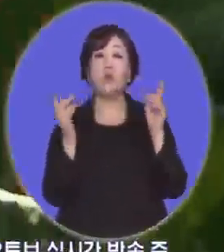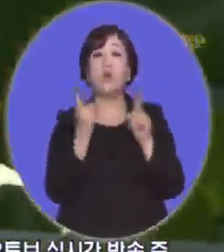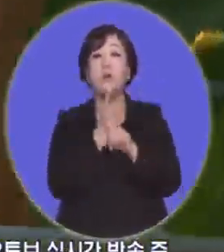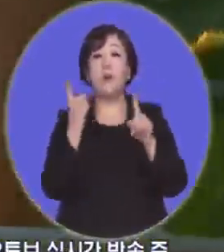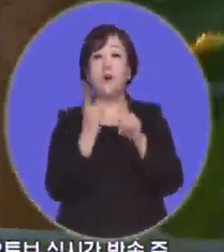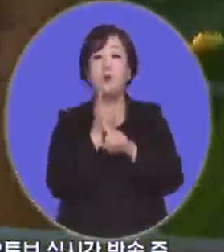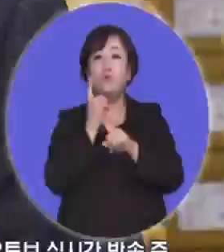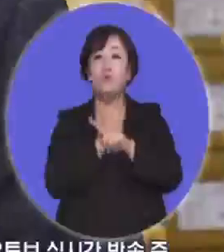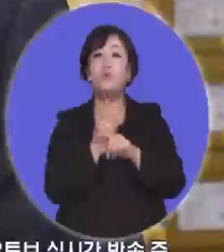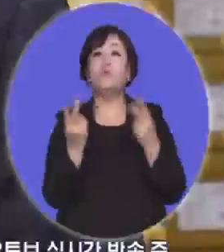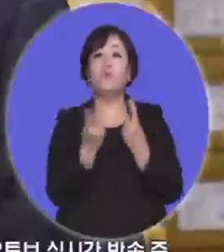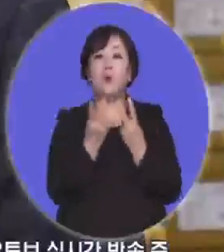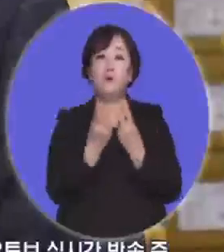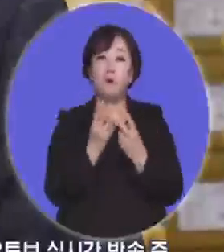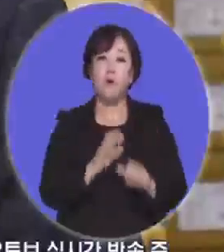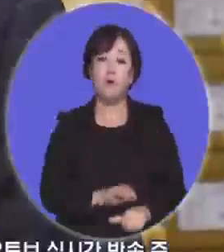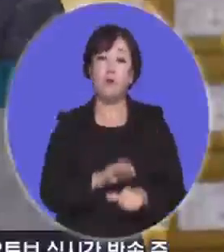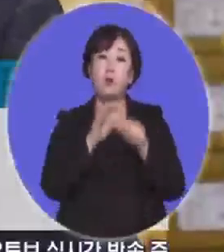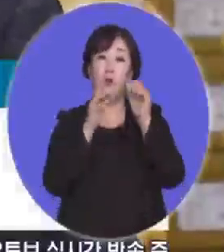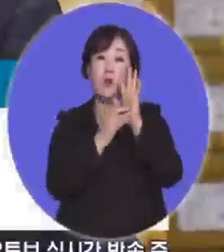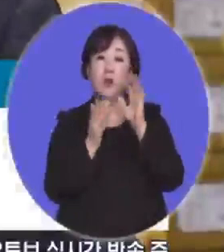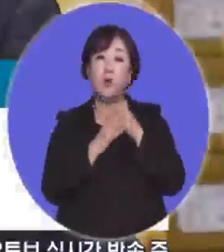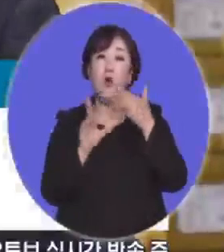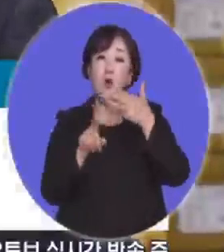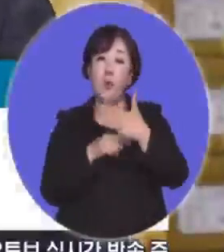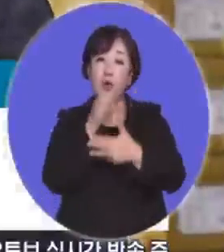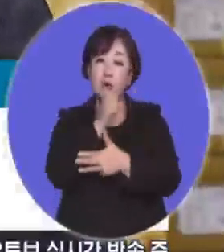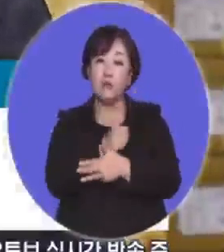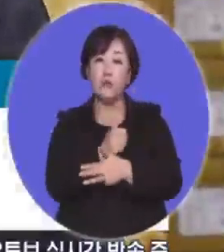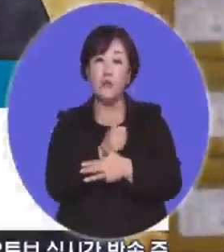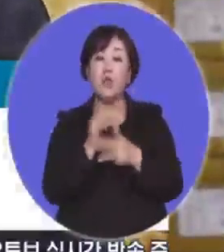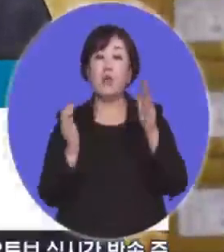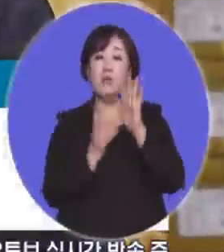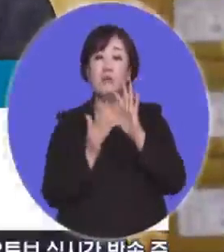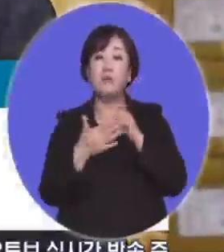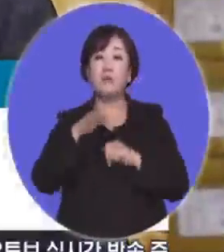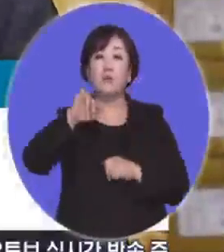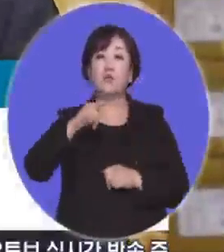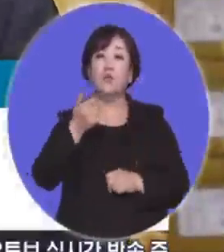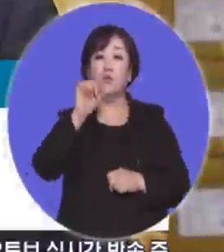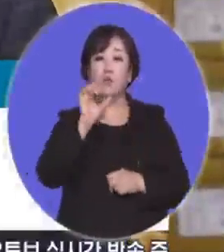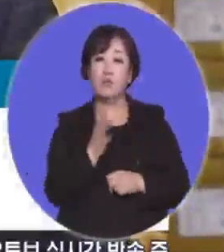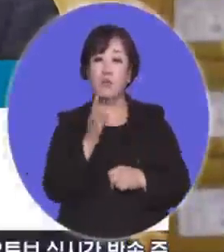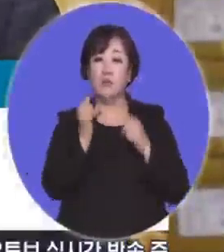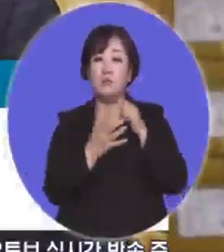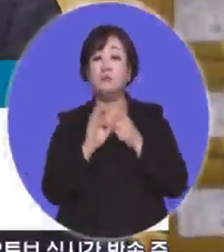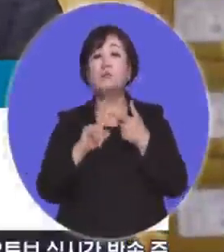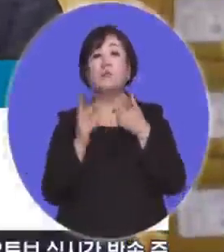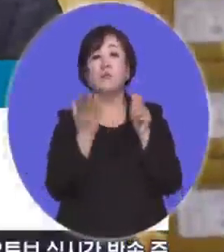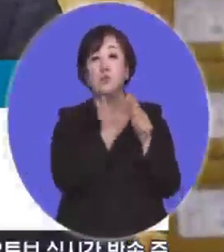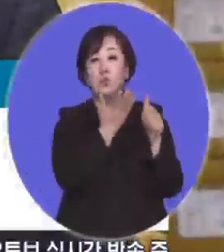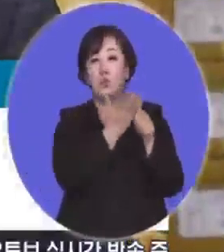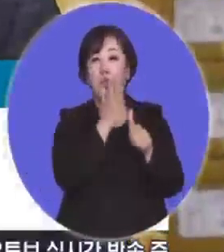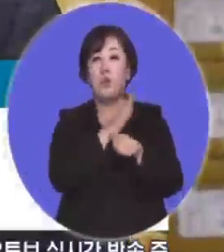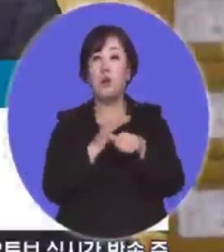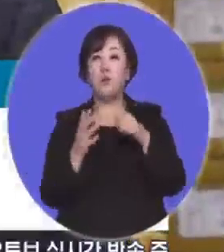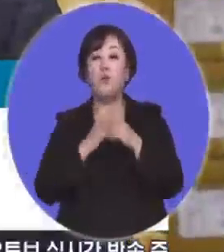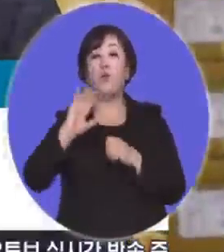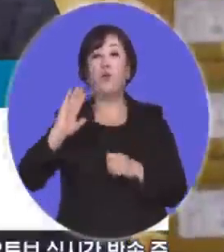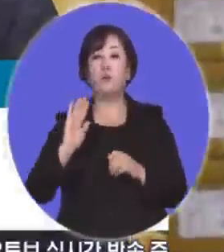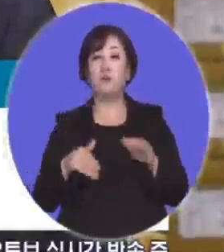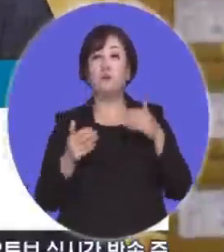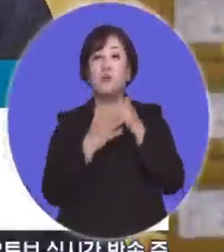교체하는 것입니다. 8월 중으로 수확을 할 수 있는 극조생종의 품종 개량이라든지 또는 태풍에